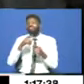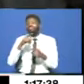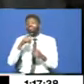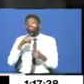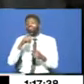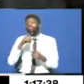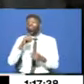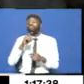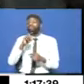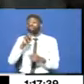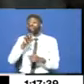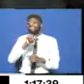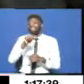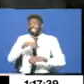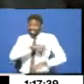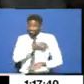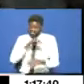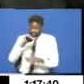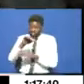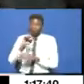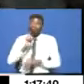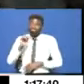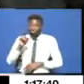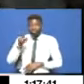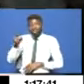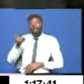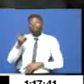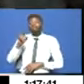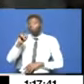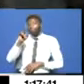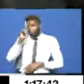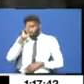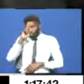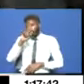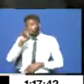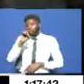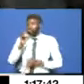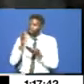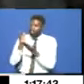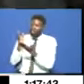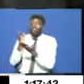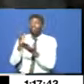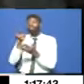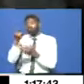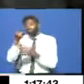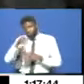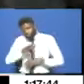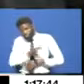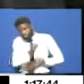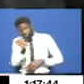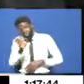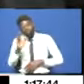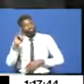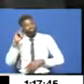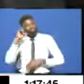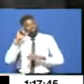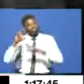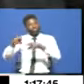na madio wako hapa, wewe kwenda room yangu, sleeping room. Kenyatta akaenda sleeping